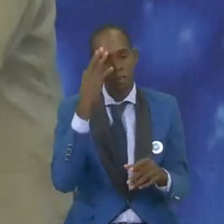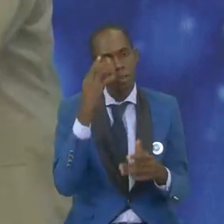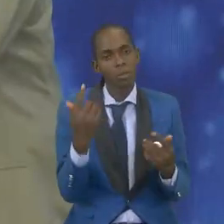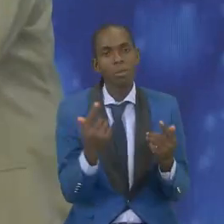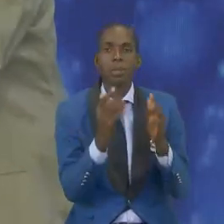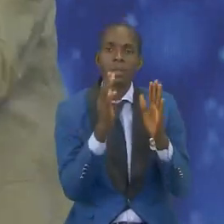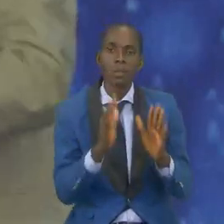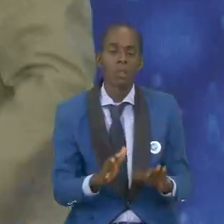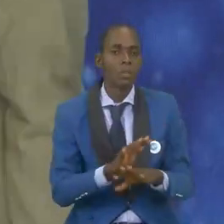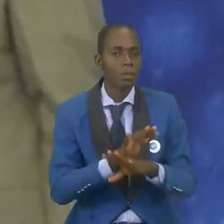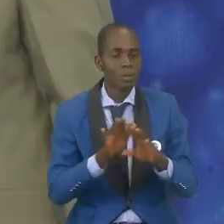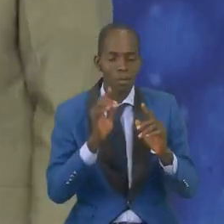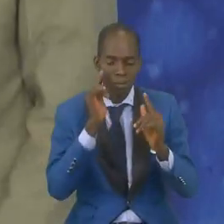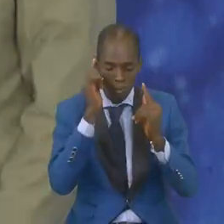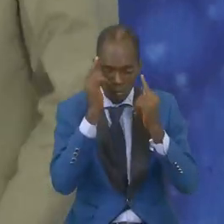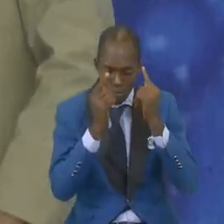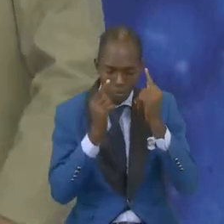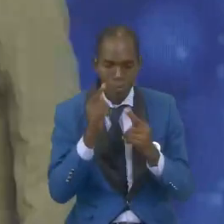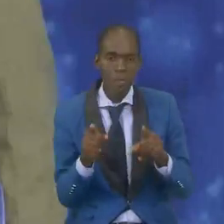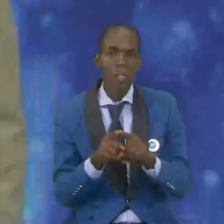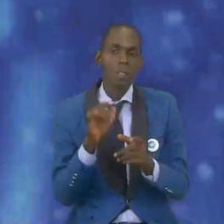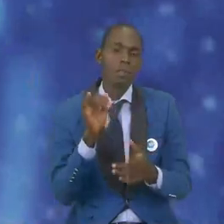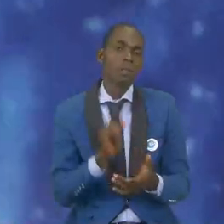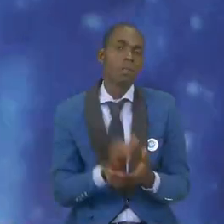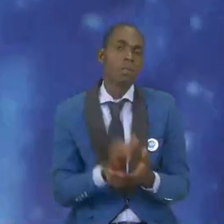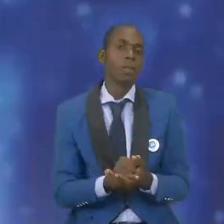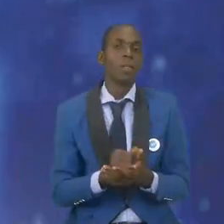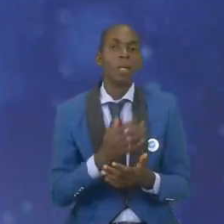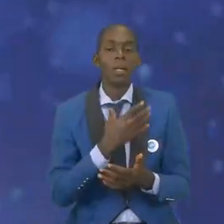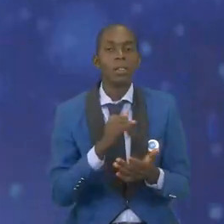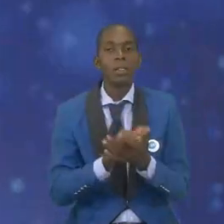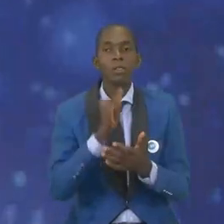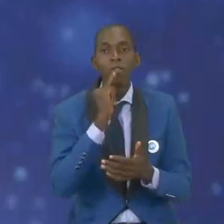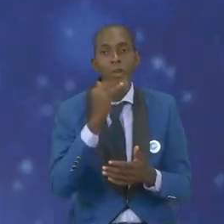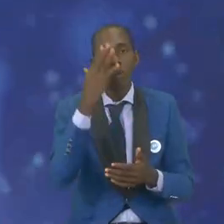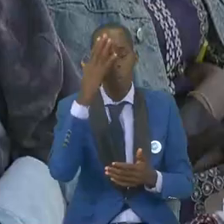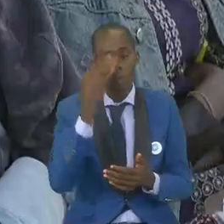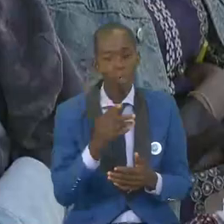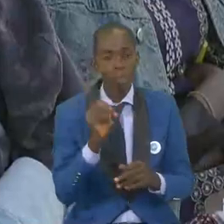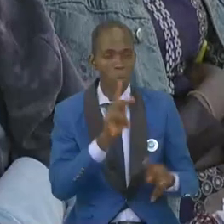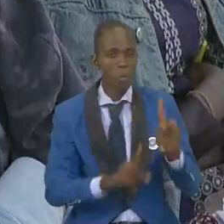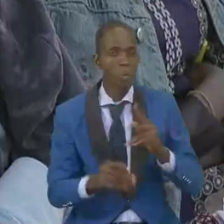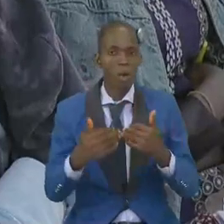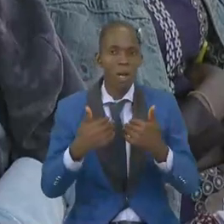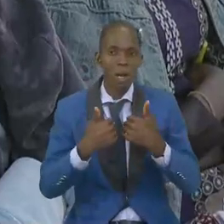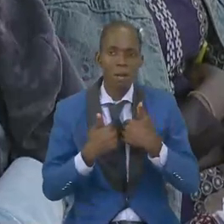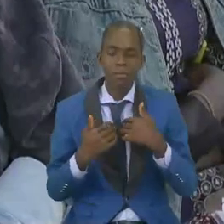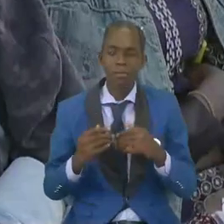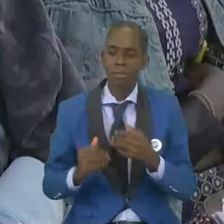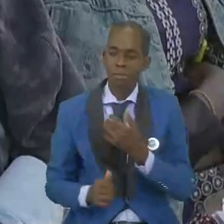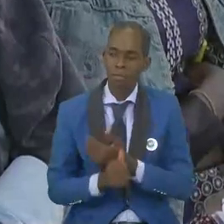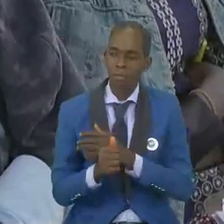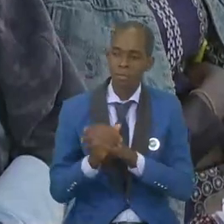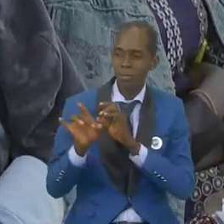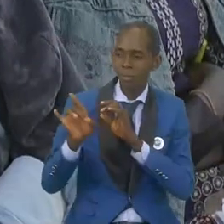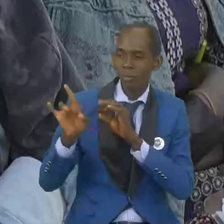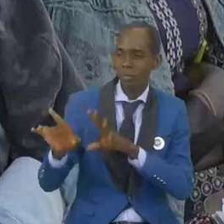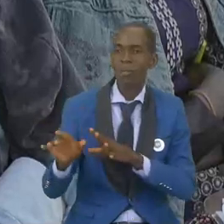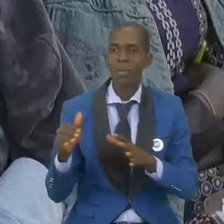soit. Mais les incroyants ne pensent pas et ne raisonnent pas. C'est